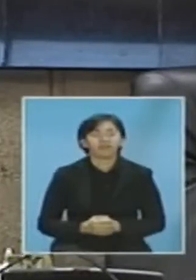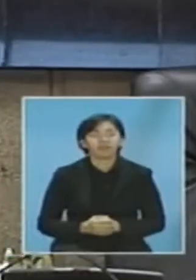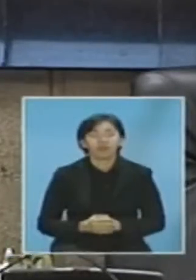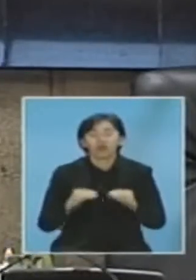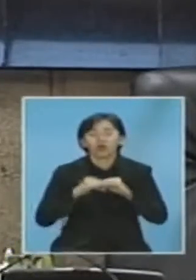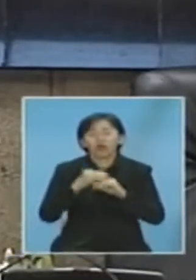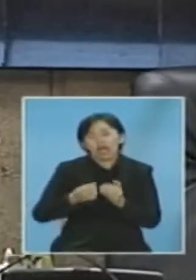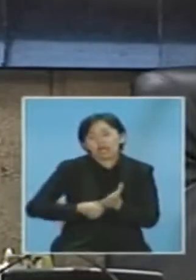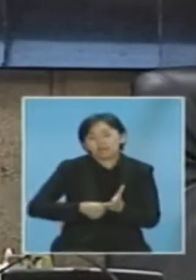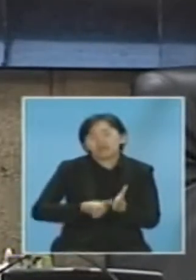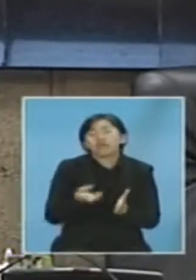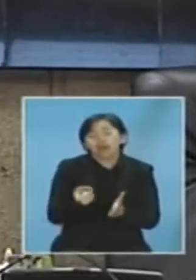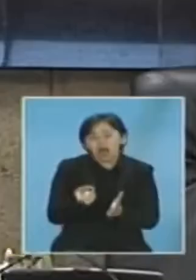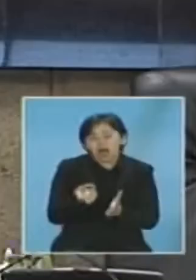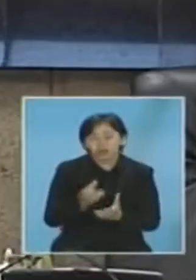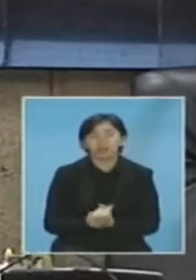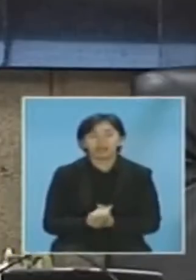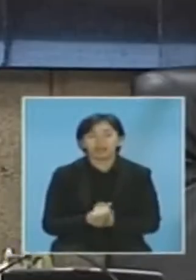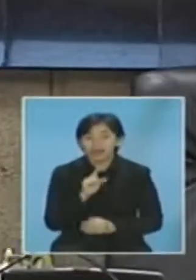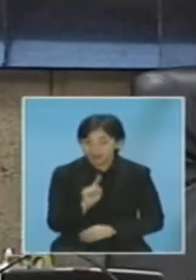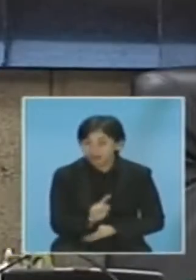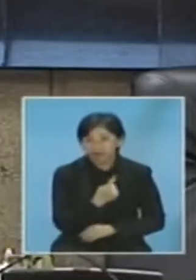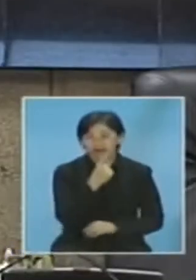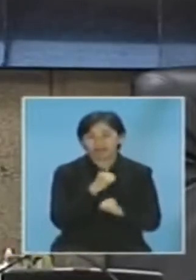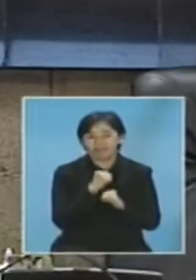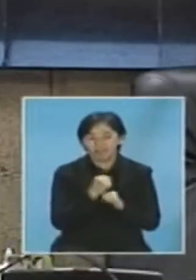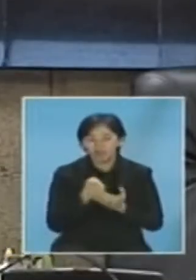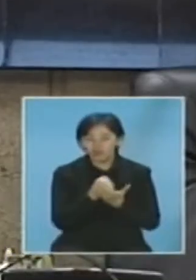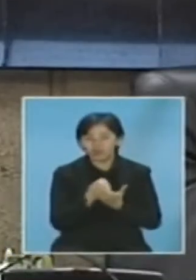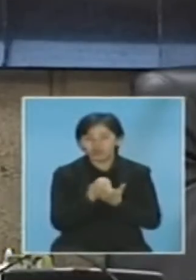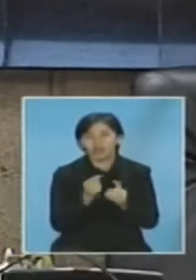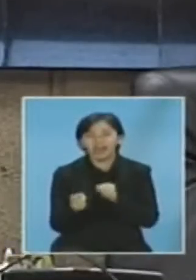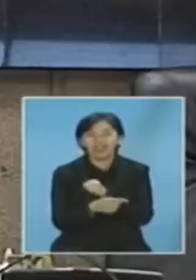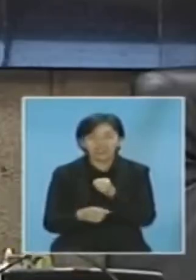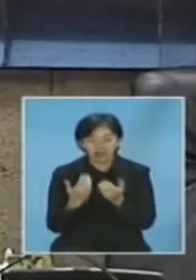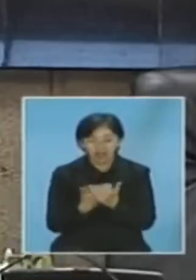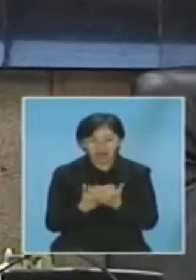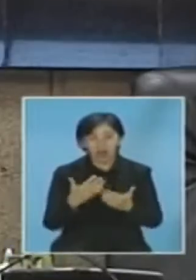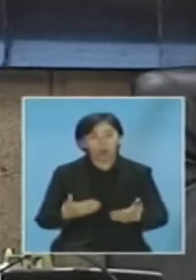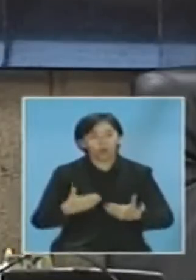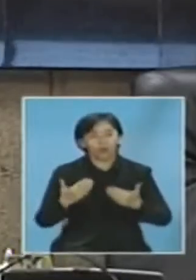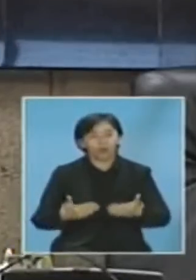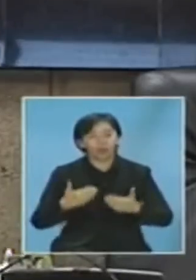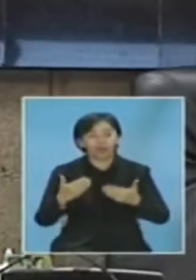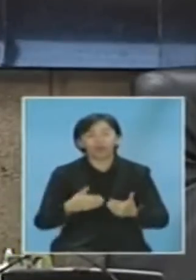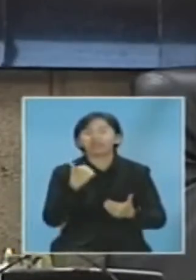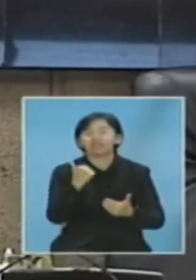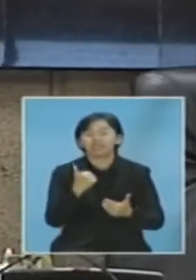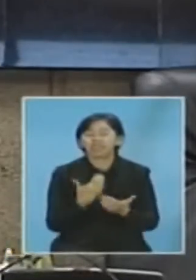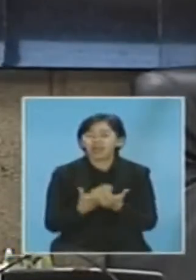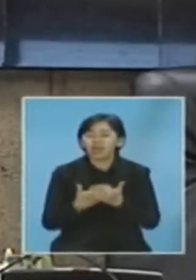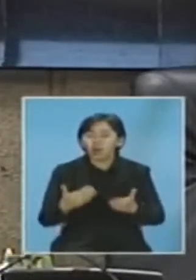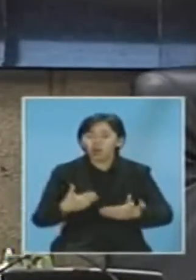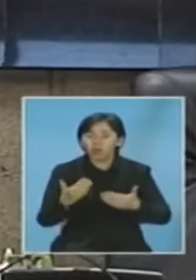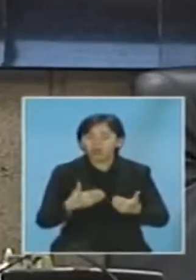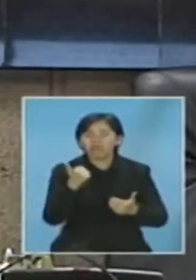ำนำข้าวเป็นระยะแรกเริ่มที่ทำให้ชาวนามีรายได้เพียงพออย่างน้อยที่สุดก็ขอให้